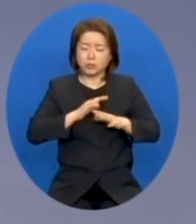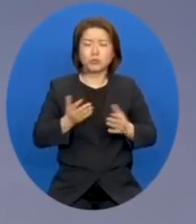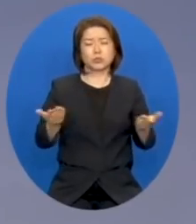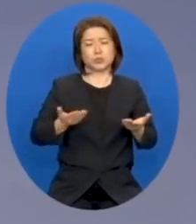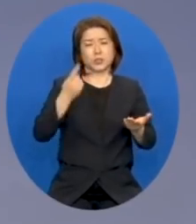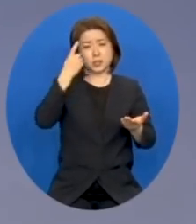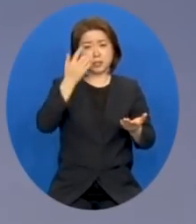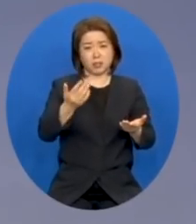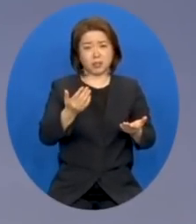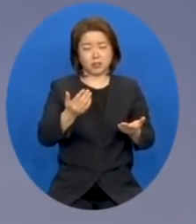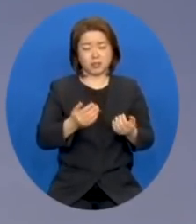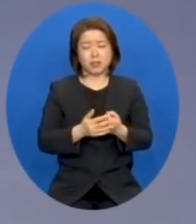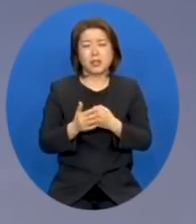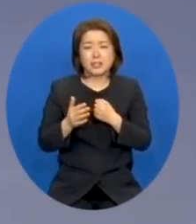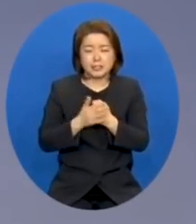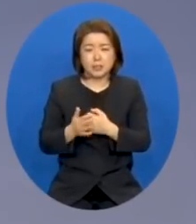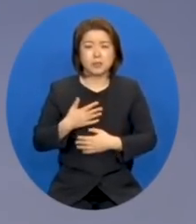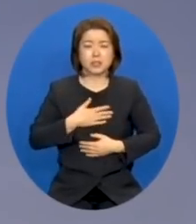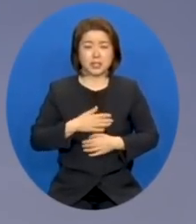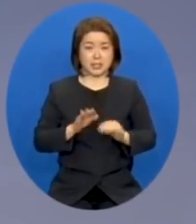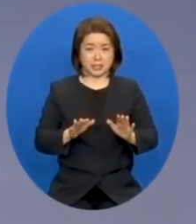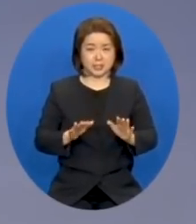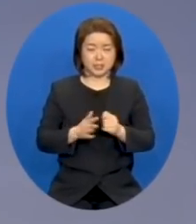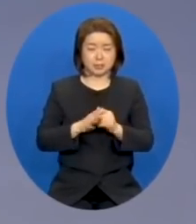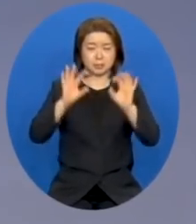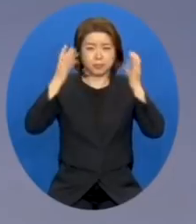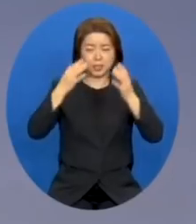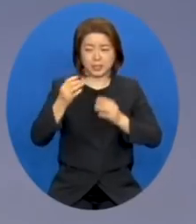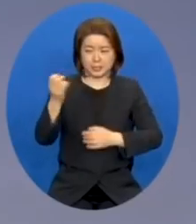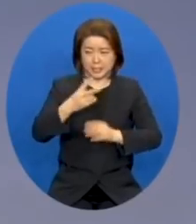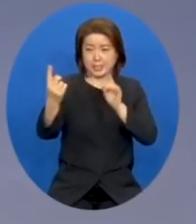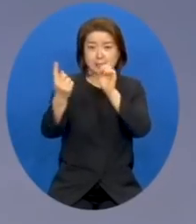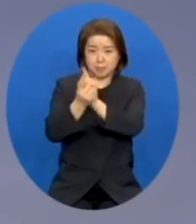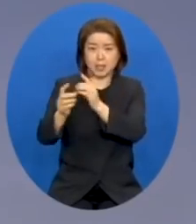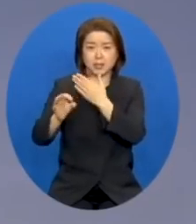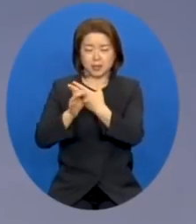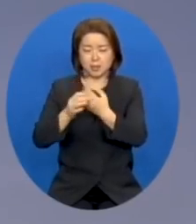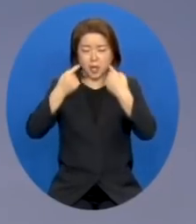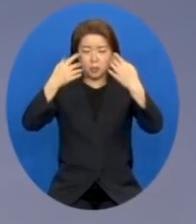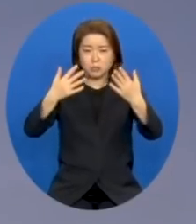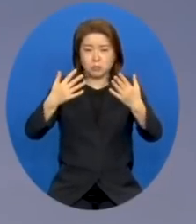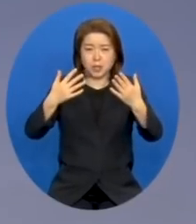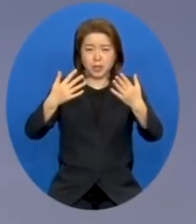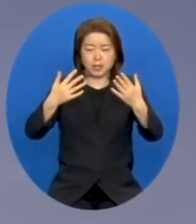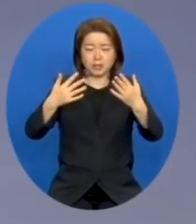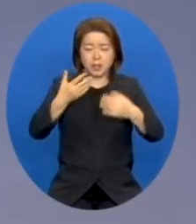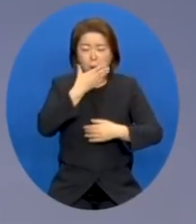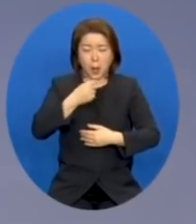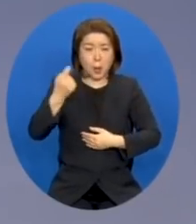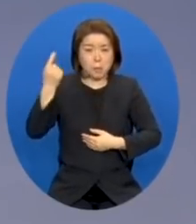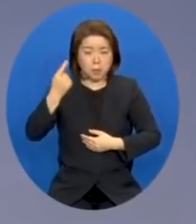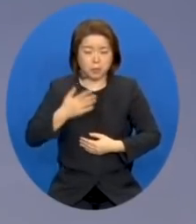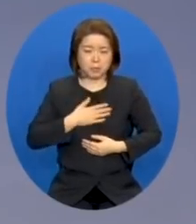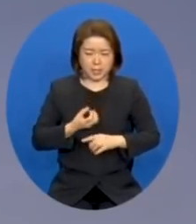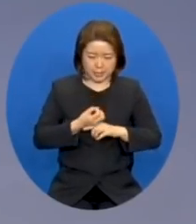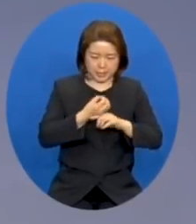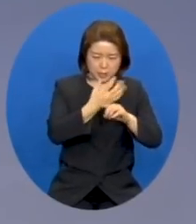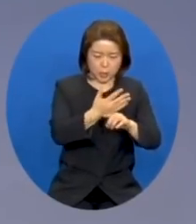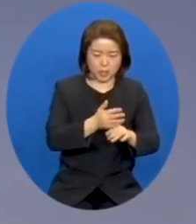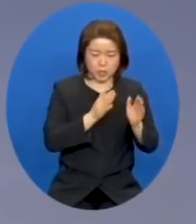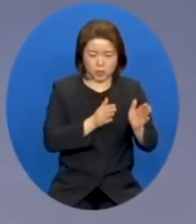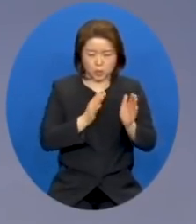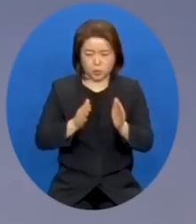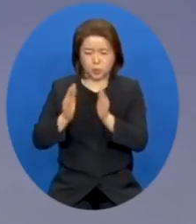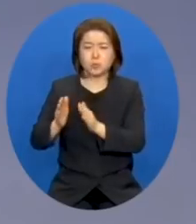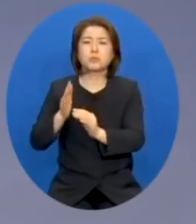되는가 그래서 내가 이제 아이들을 만나면 분명한 확실한 복음을 내가 전해질 준비를